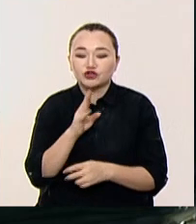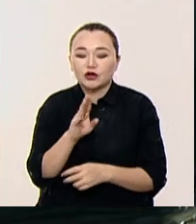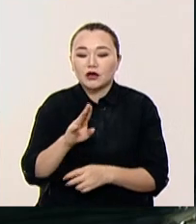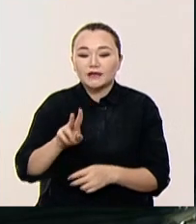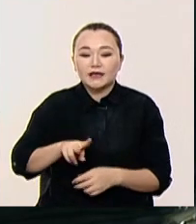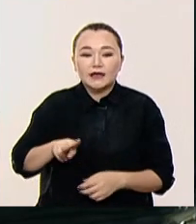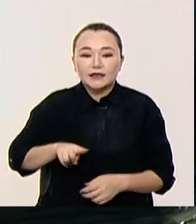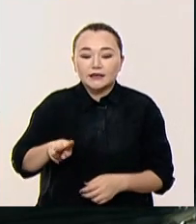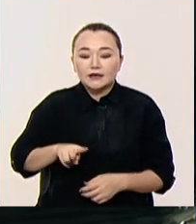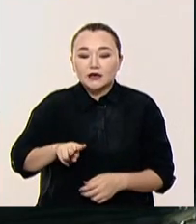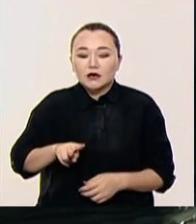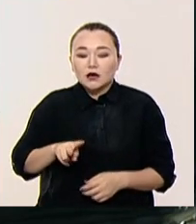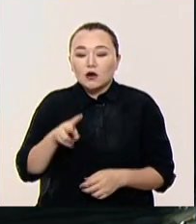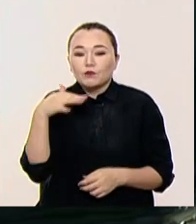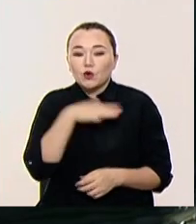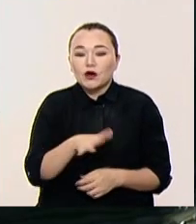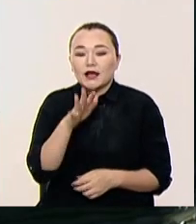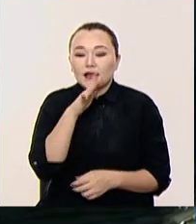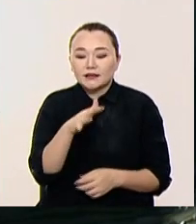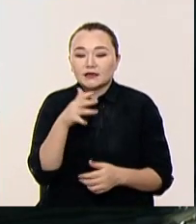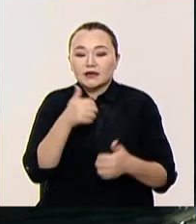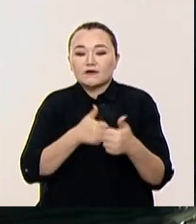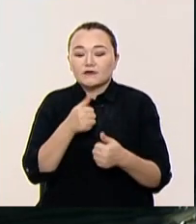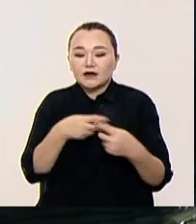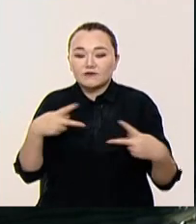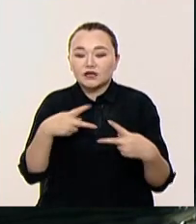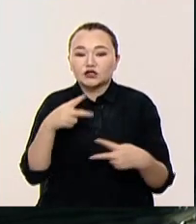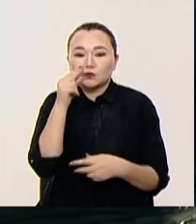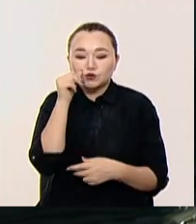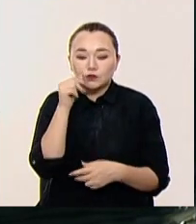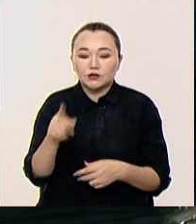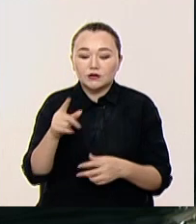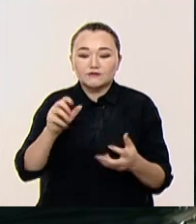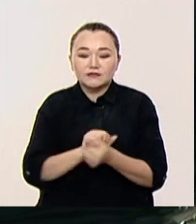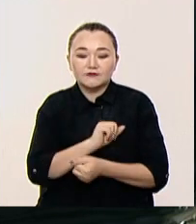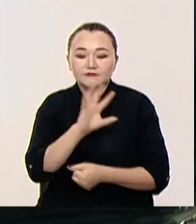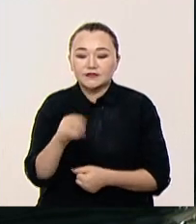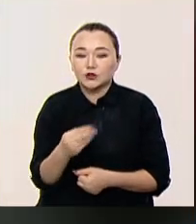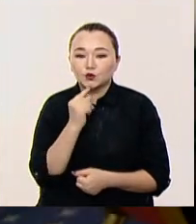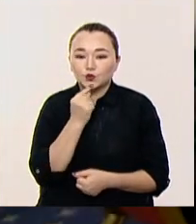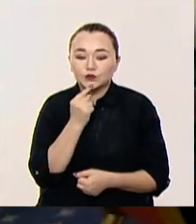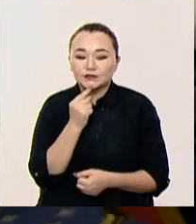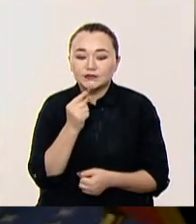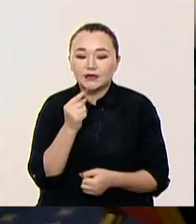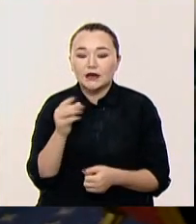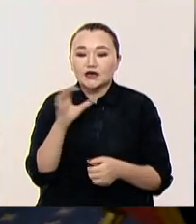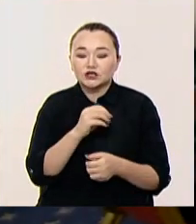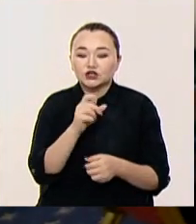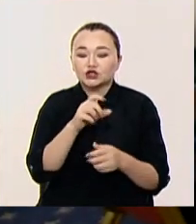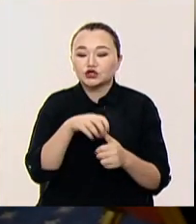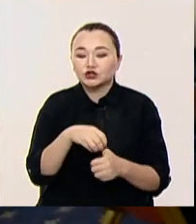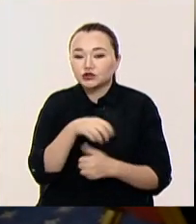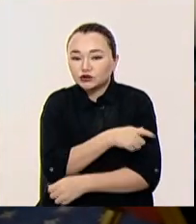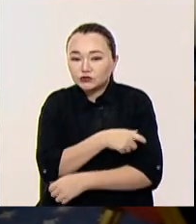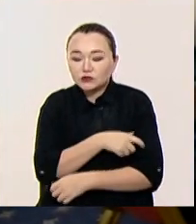и много лет наравне с мужчинами она выстаивает все эти трудности члены республиканского